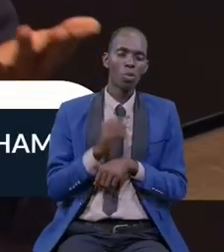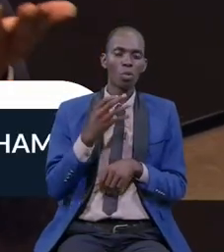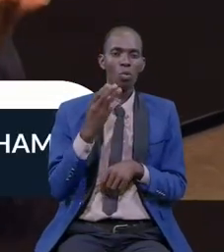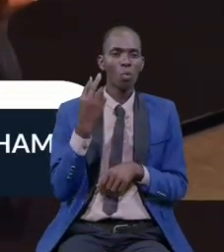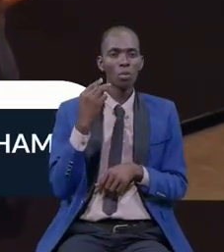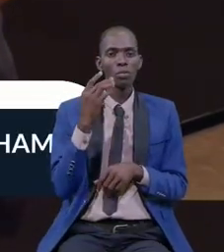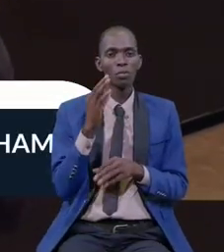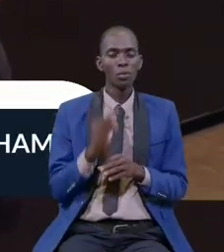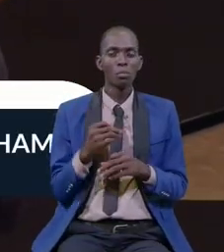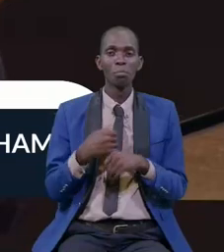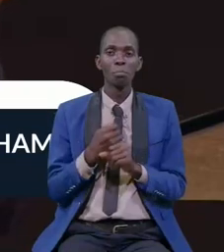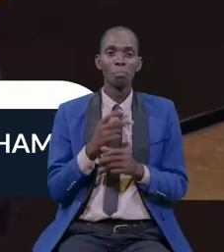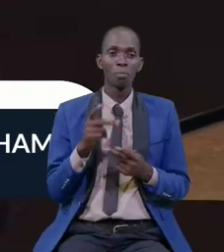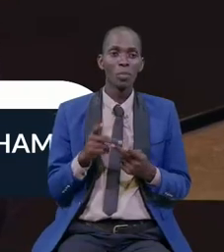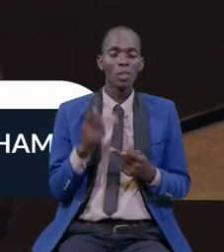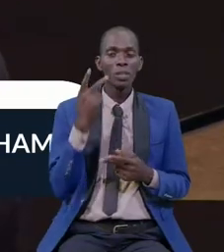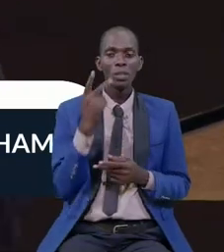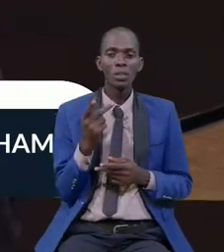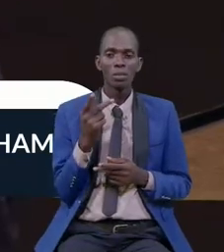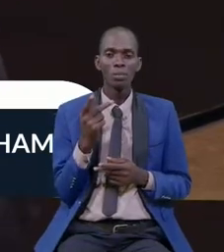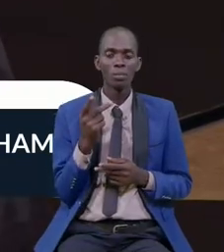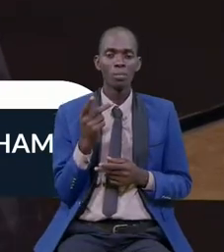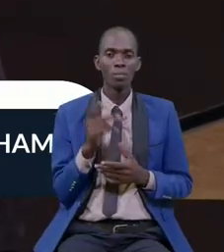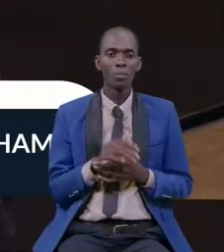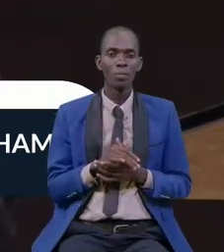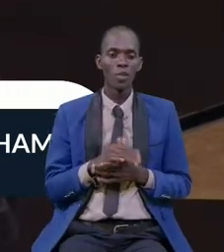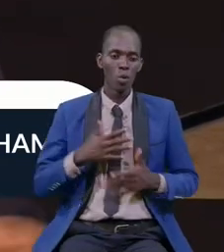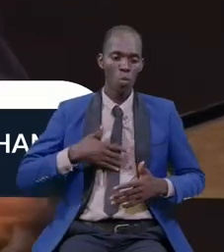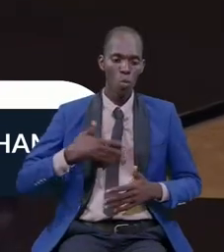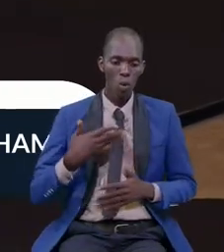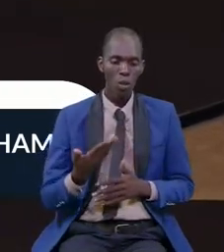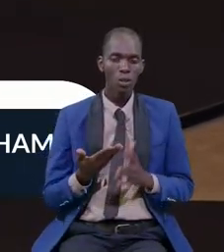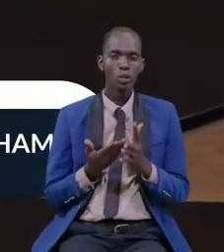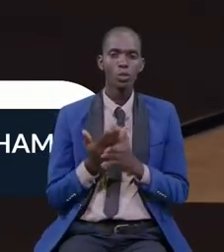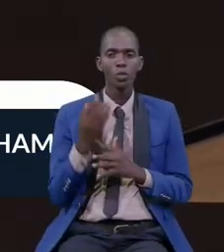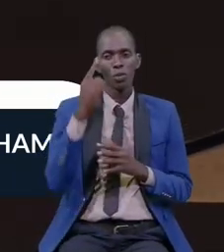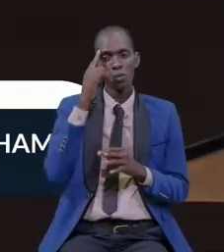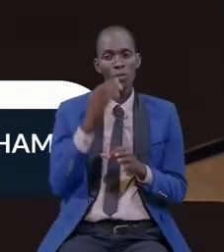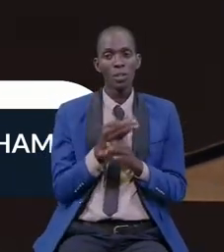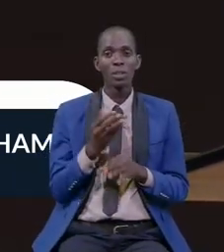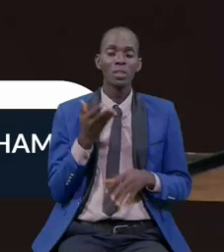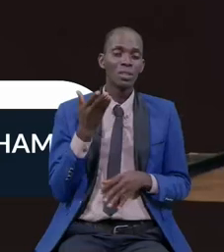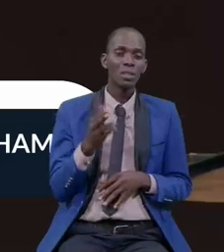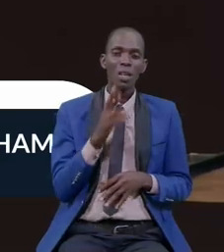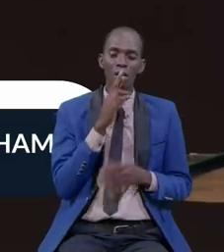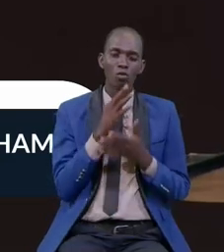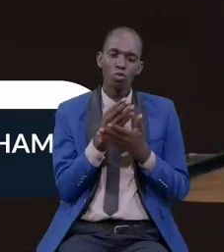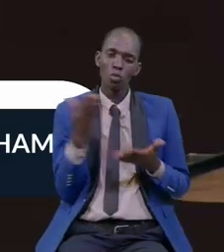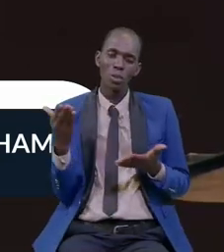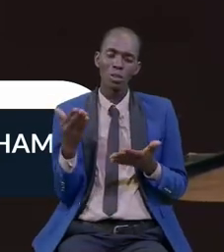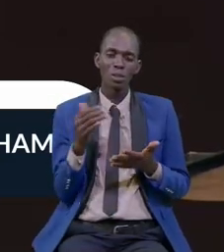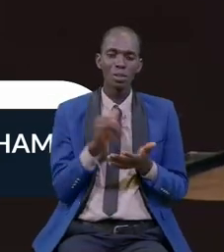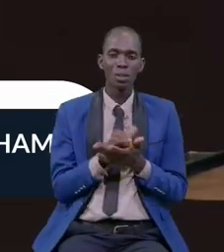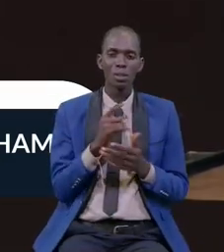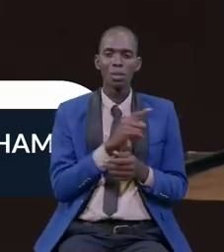sanctification dans la volonté d'Abraham à travers la foi il était il avait la volonté il y a des choses que le Seigneur